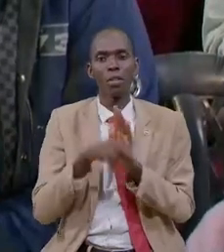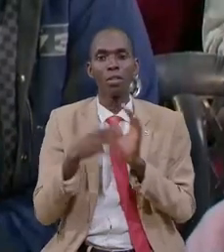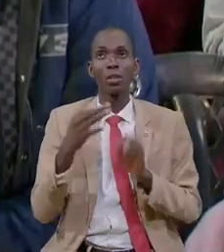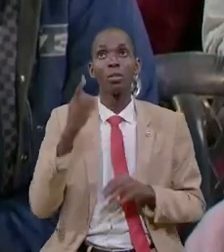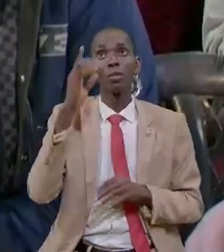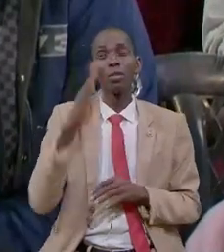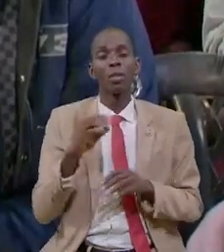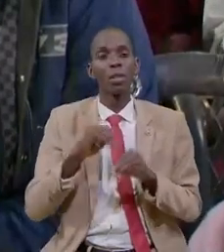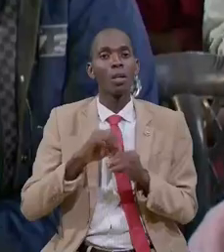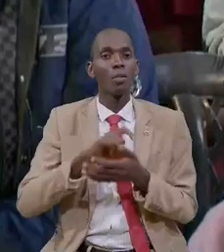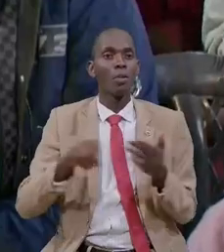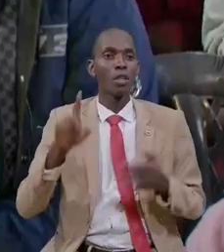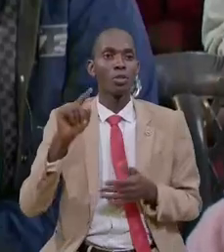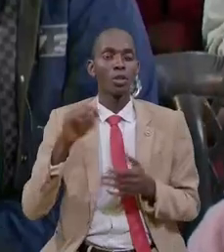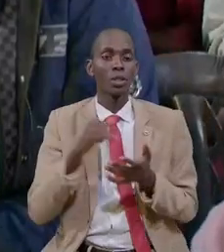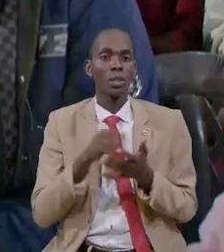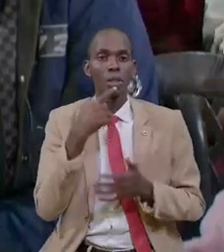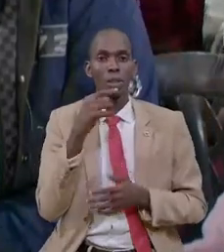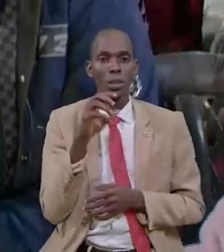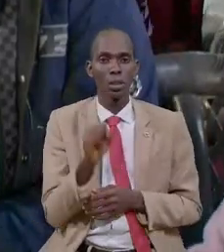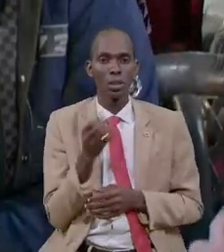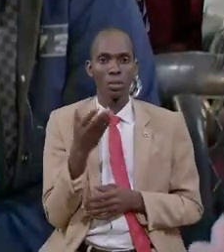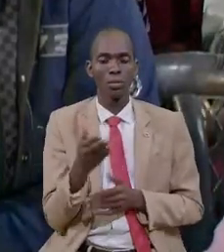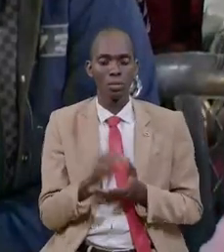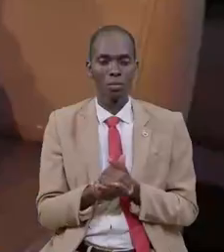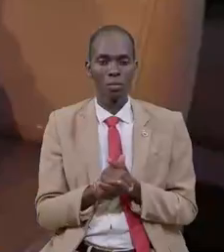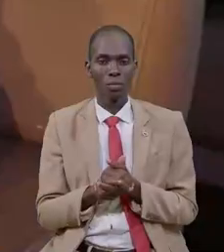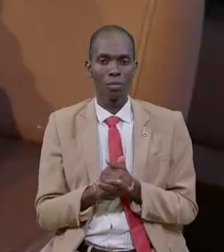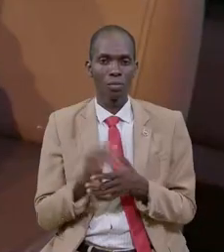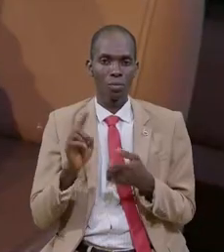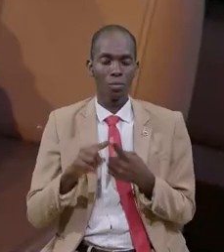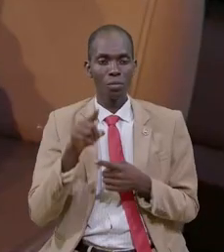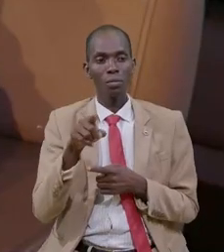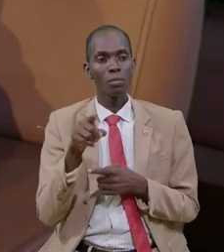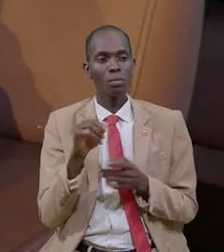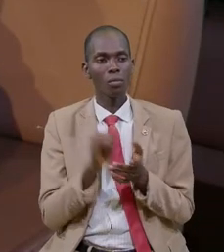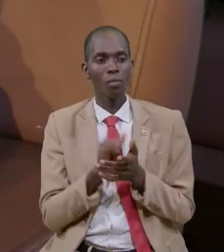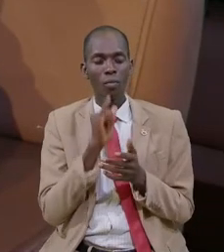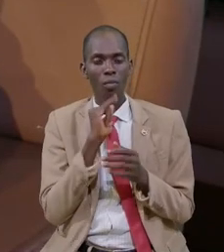dit, oh, à celui qui peut faire